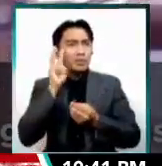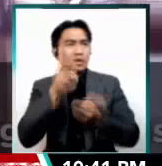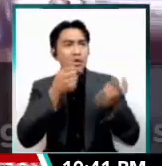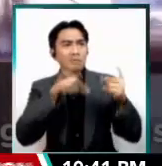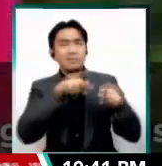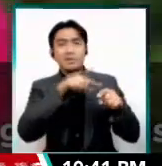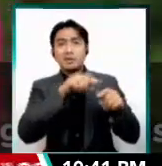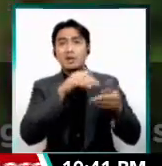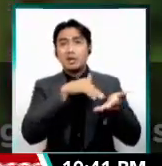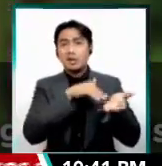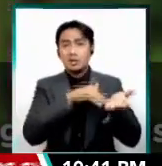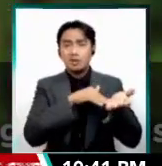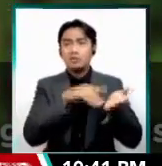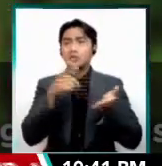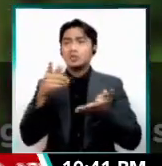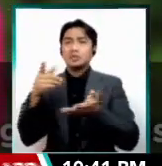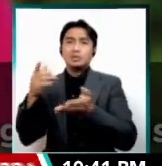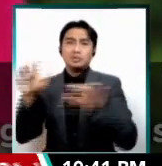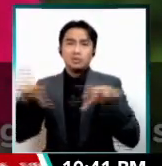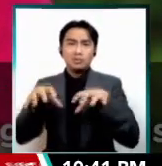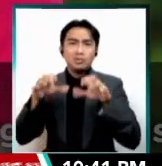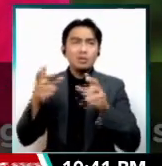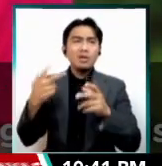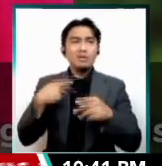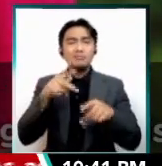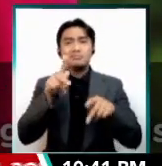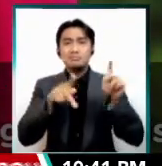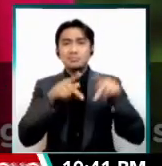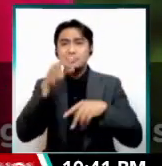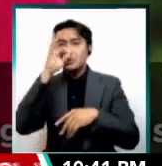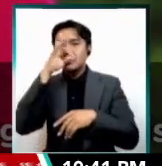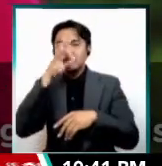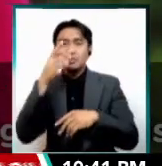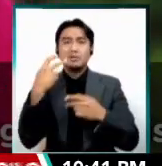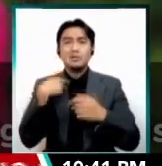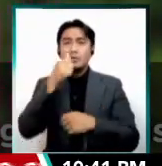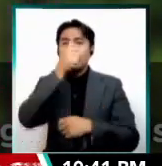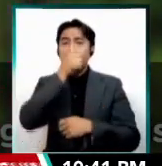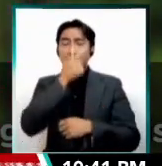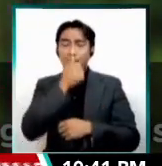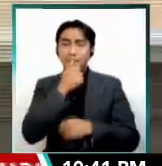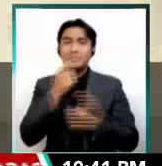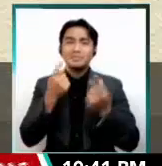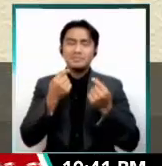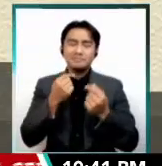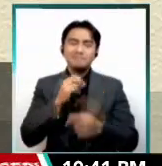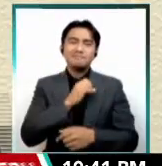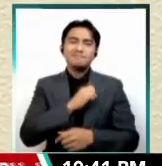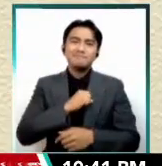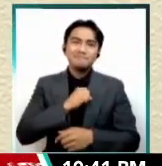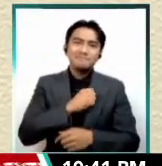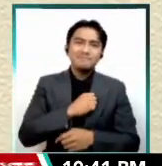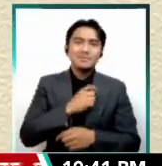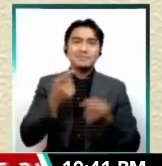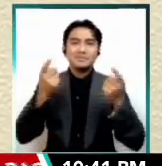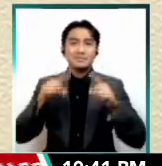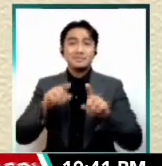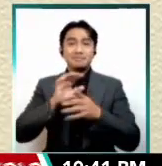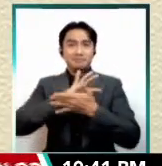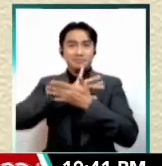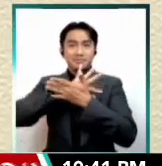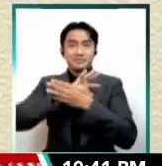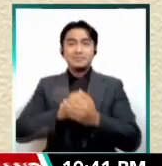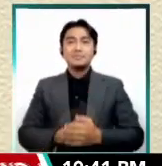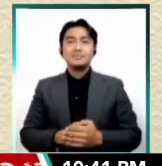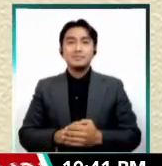karaniwang Pilipinong nagtitiis at nagsasakripisyo at nagluluksa ngayong pandemya. Umaapelan naman si Mayor